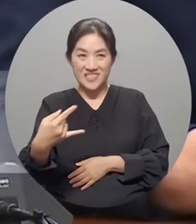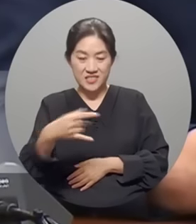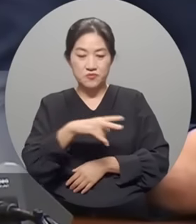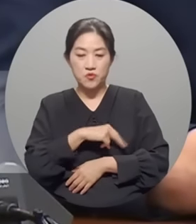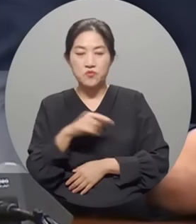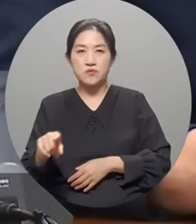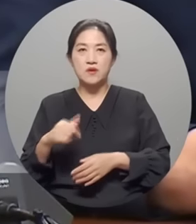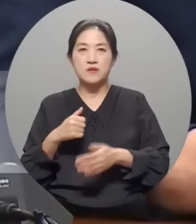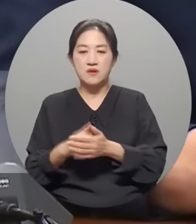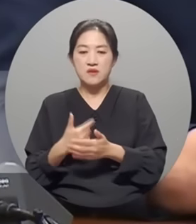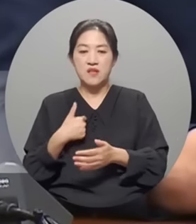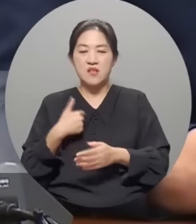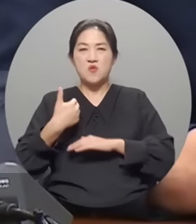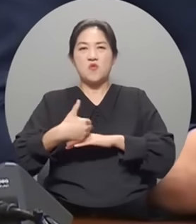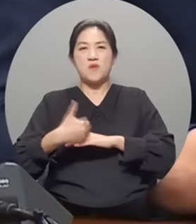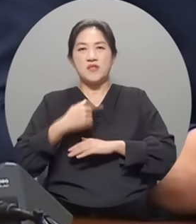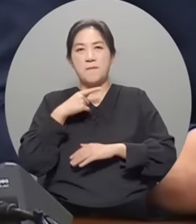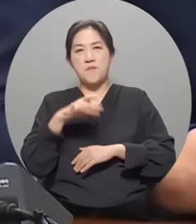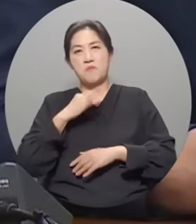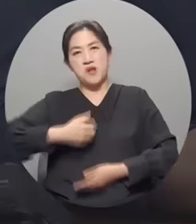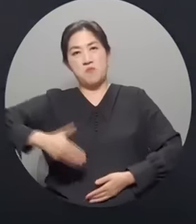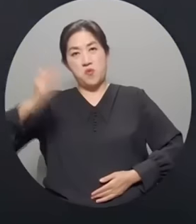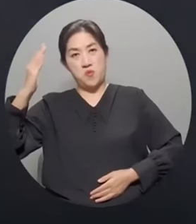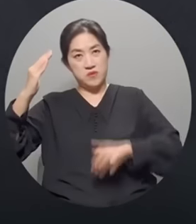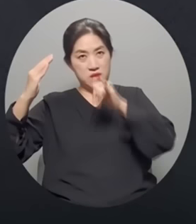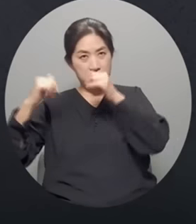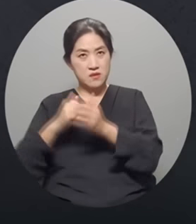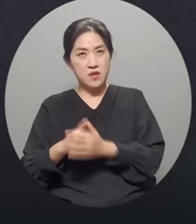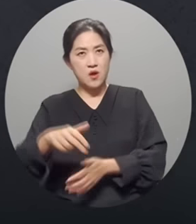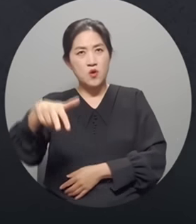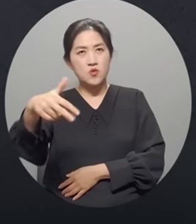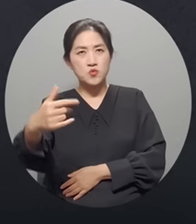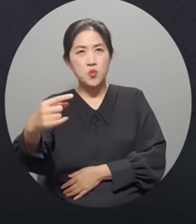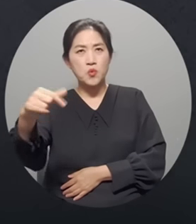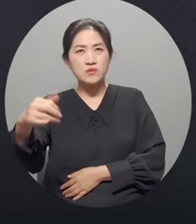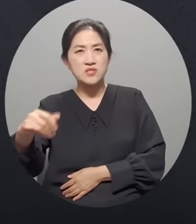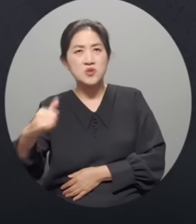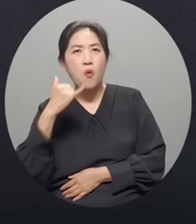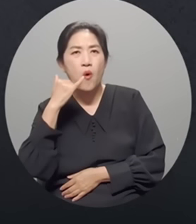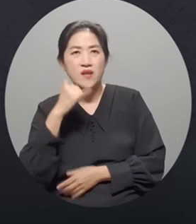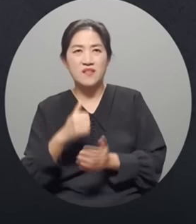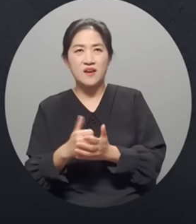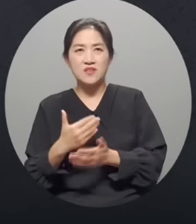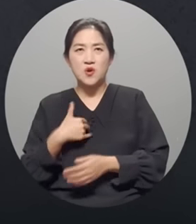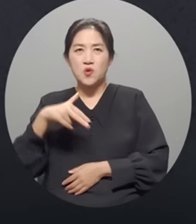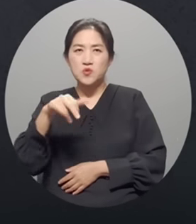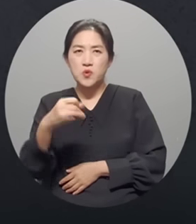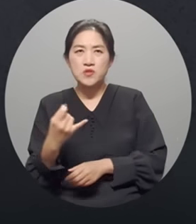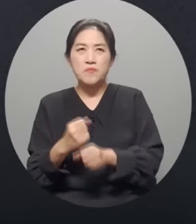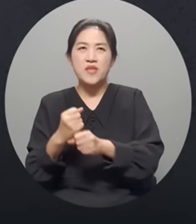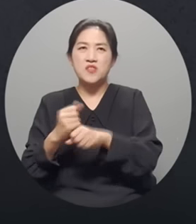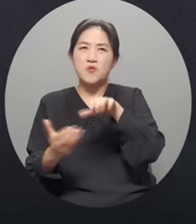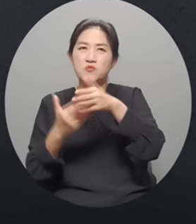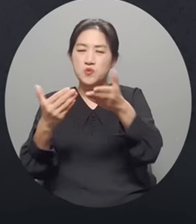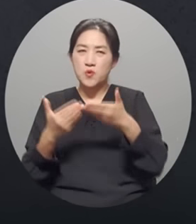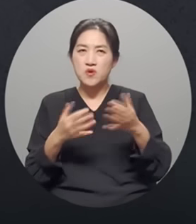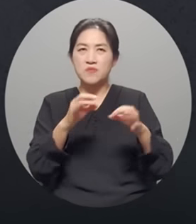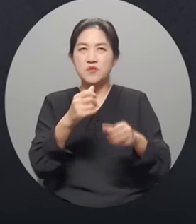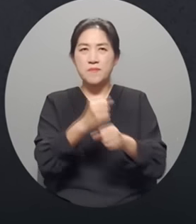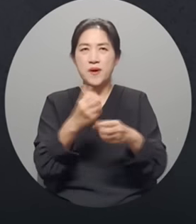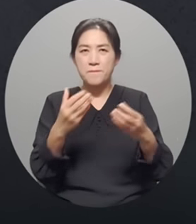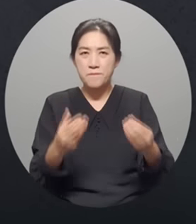자신에게 고마워했다며 영향력을 과시합니다. 아마 조은희 전화 왔더라고. 저 조은희도 만들어주셨고